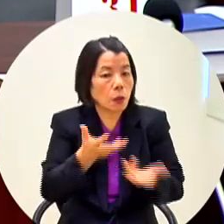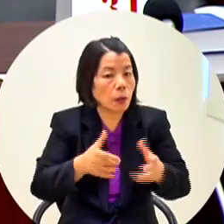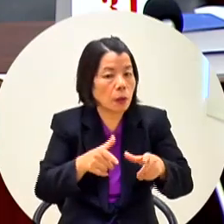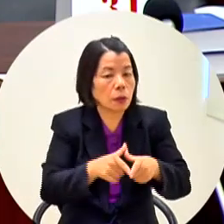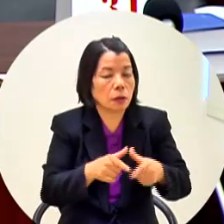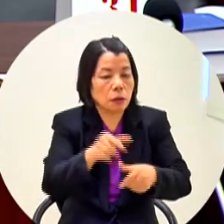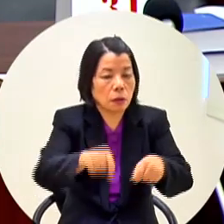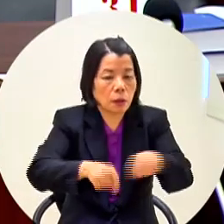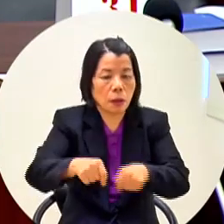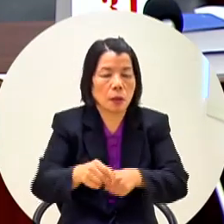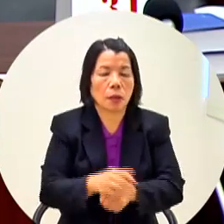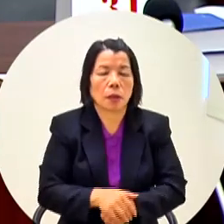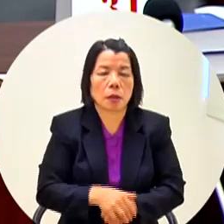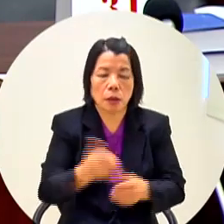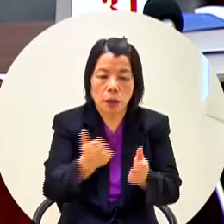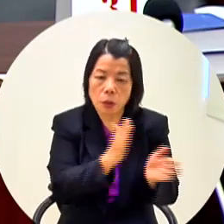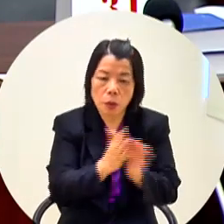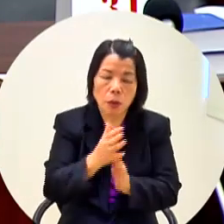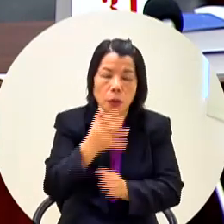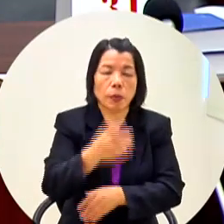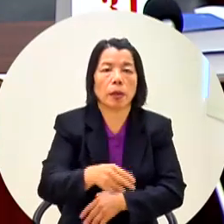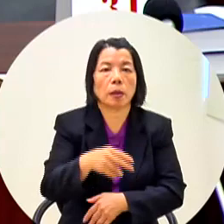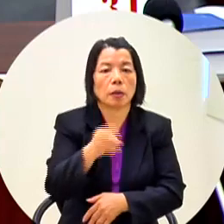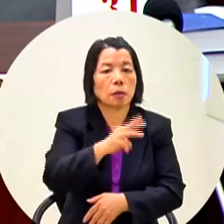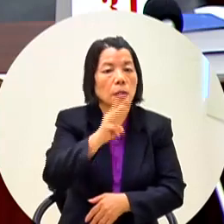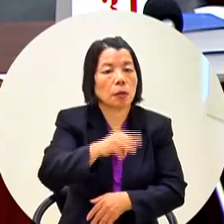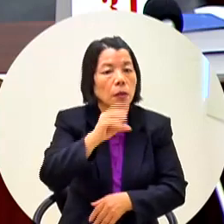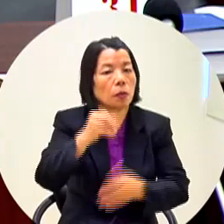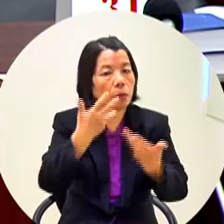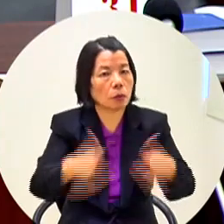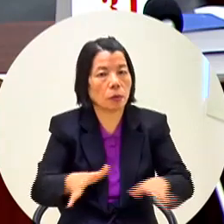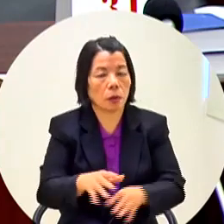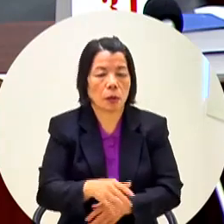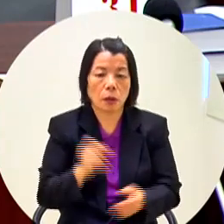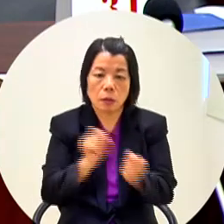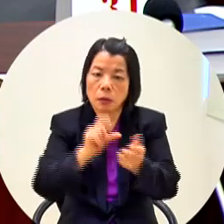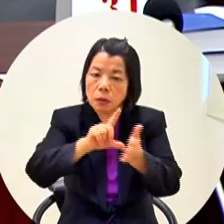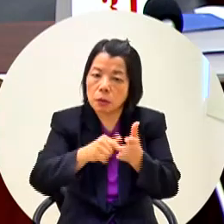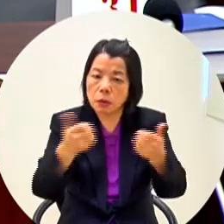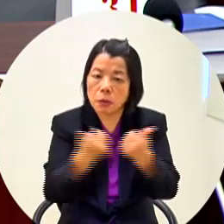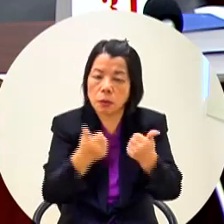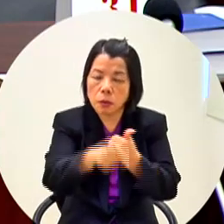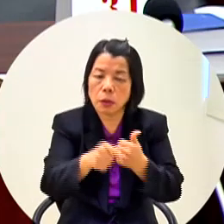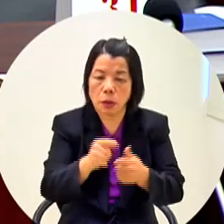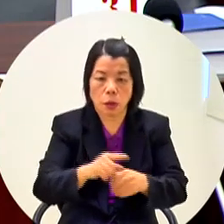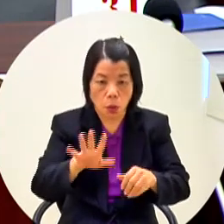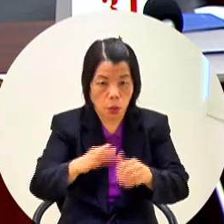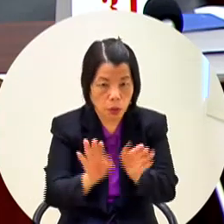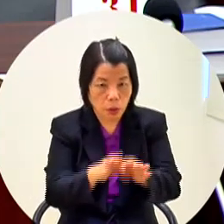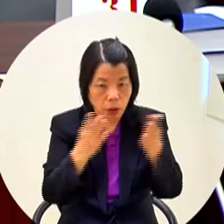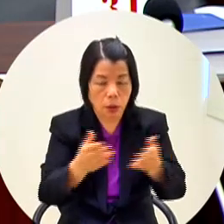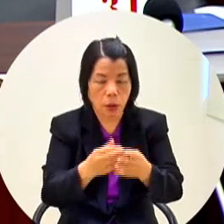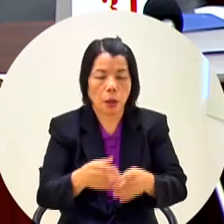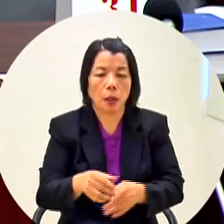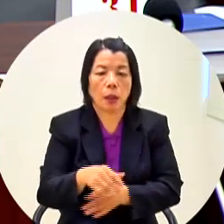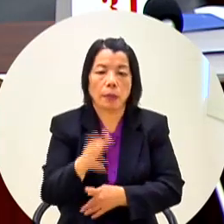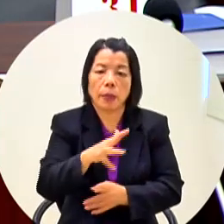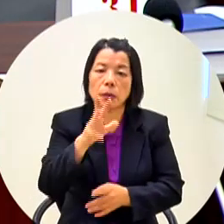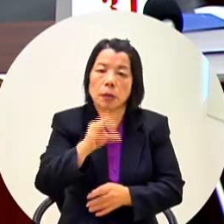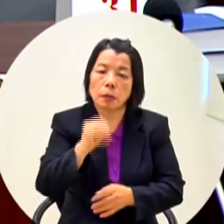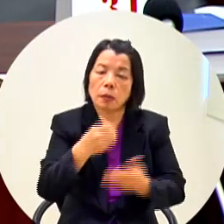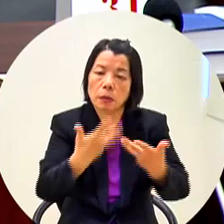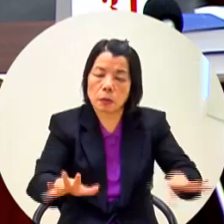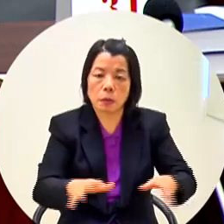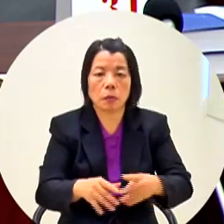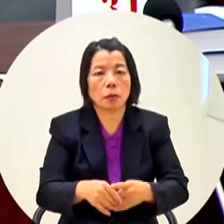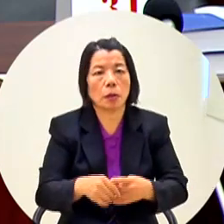了大概3000多万，那第一次本来要召开临时会，其实有一个启动灾害准备金8900多万，它是